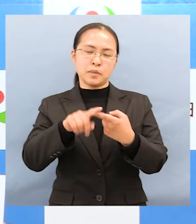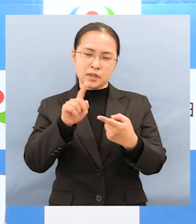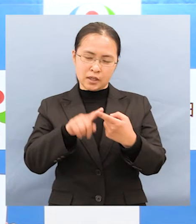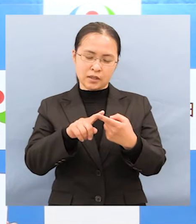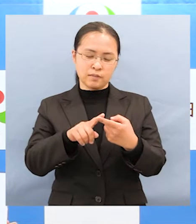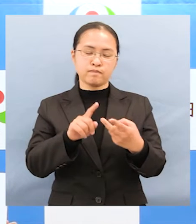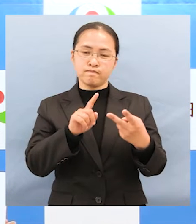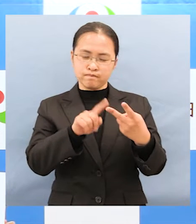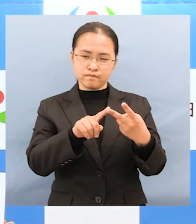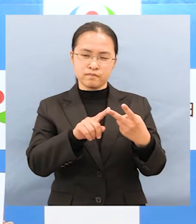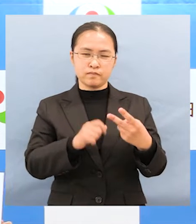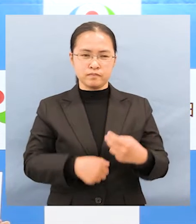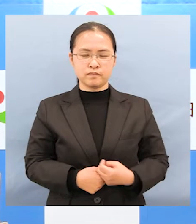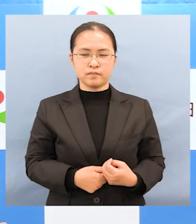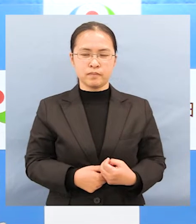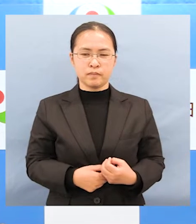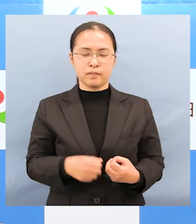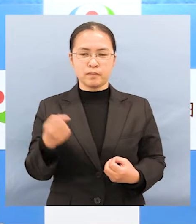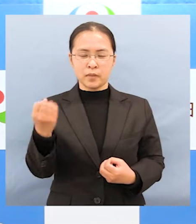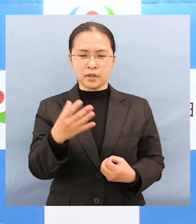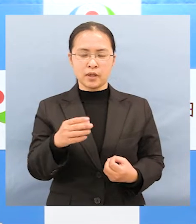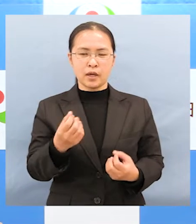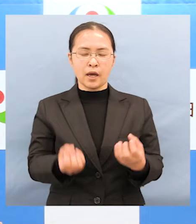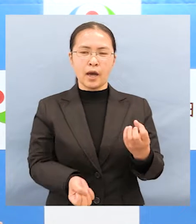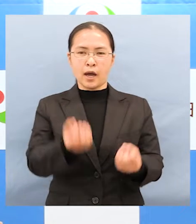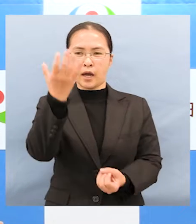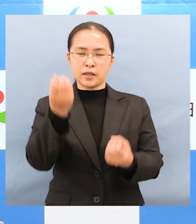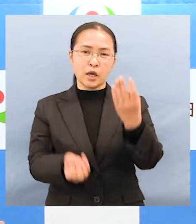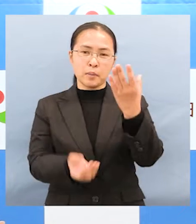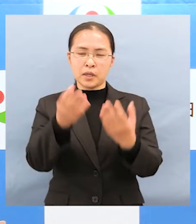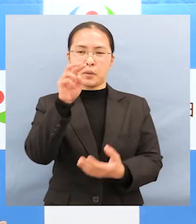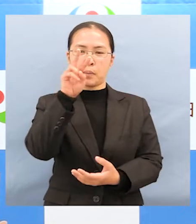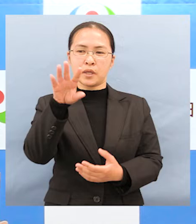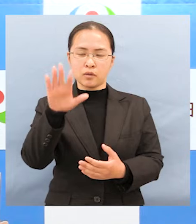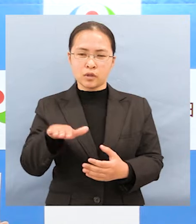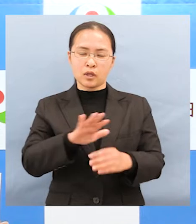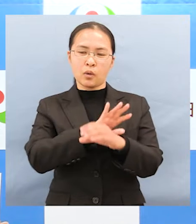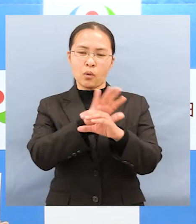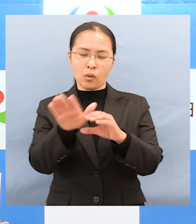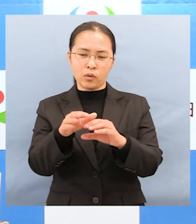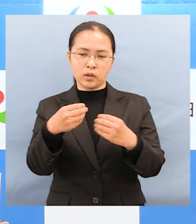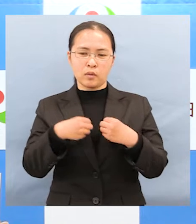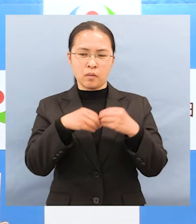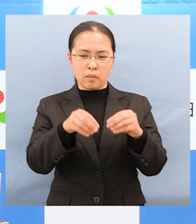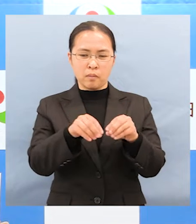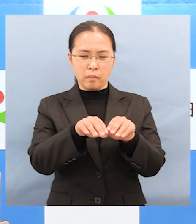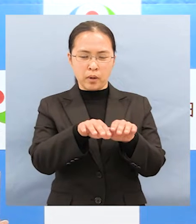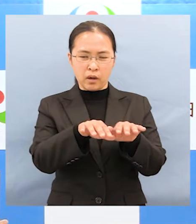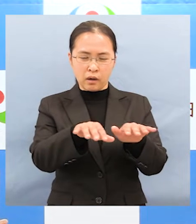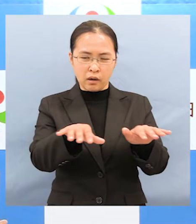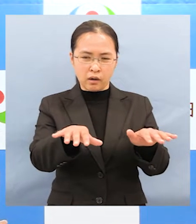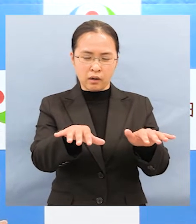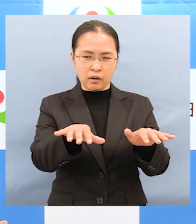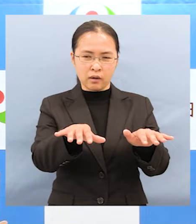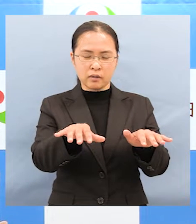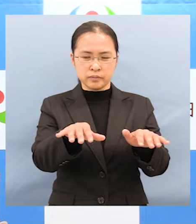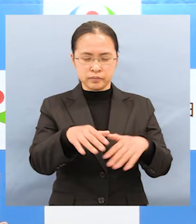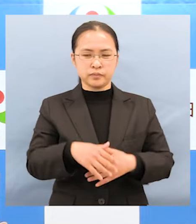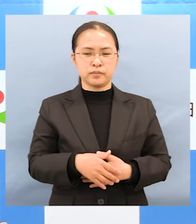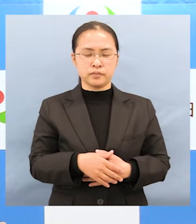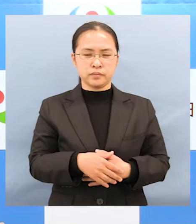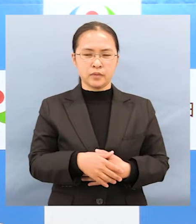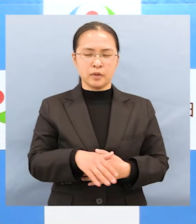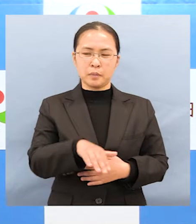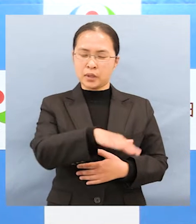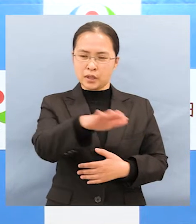また花火を見たときに、コロナの感染が少し、